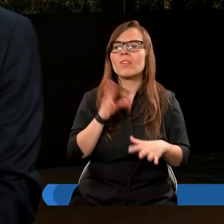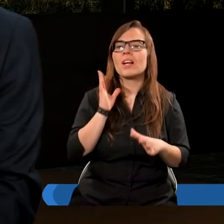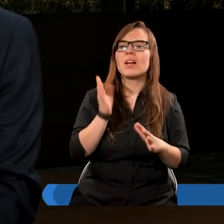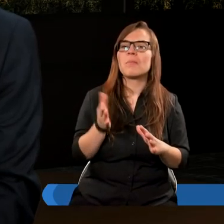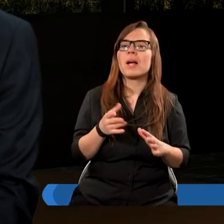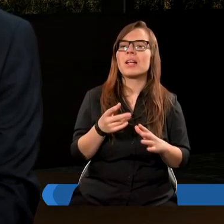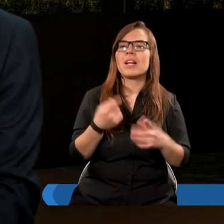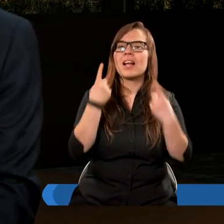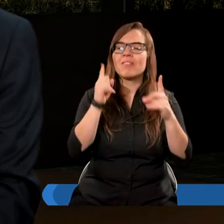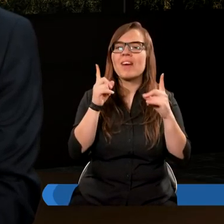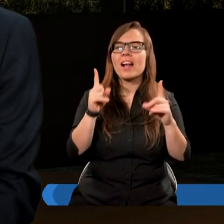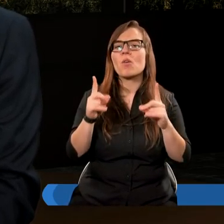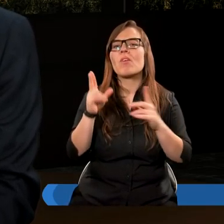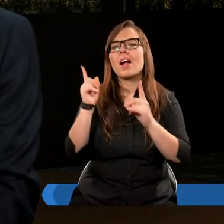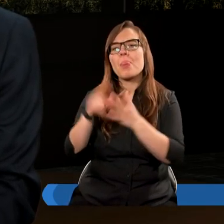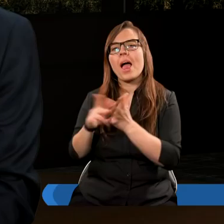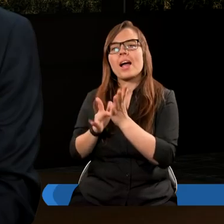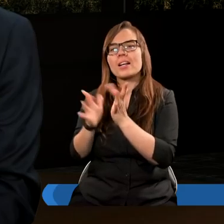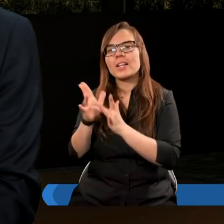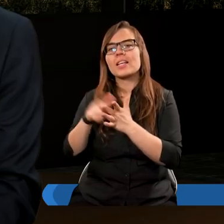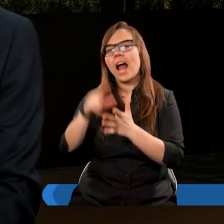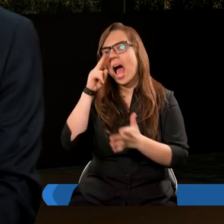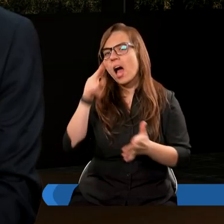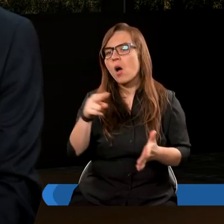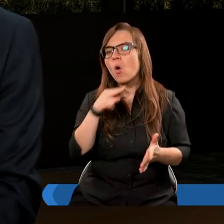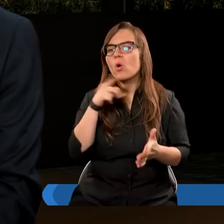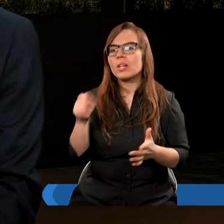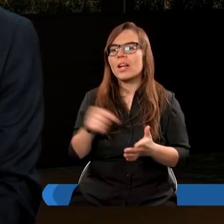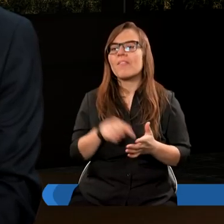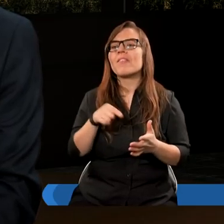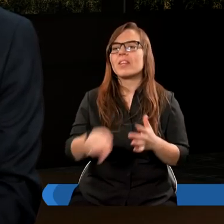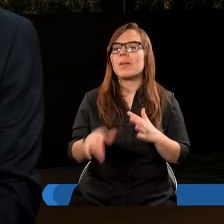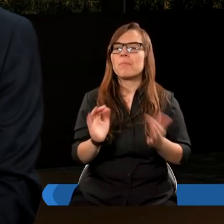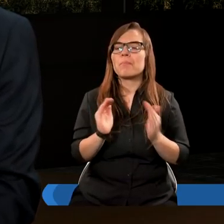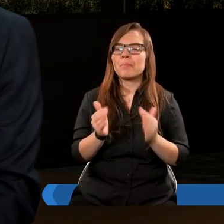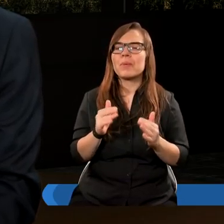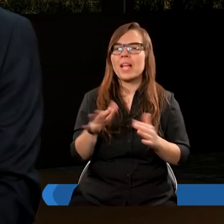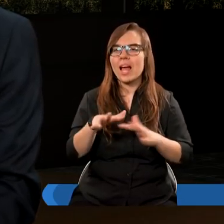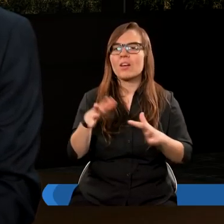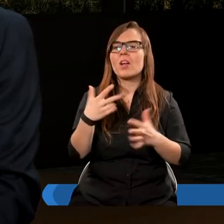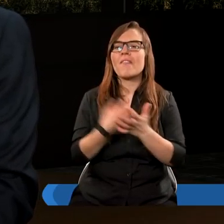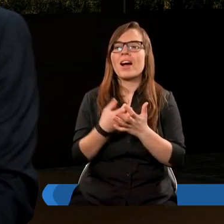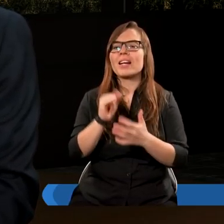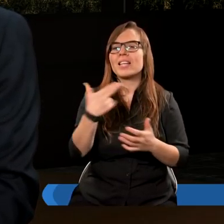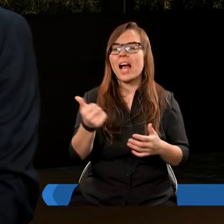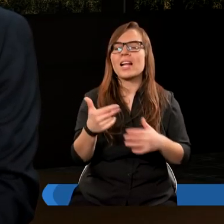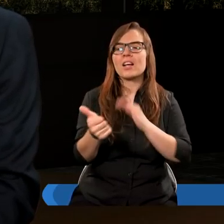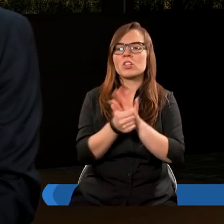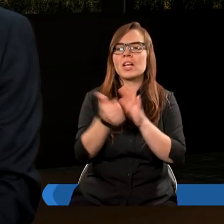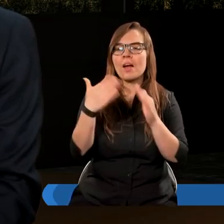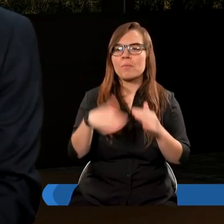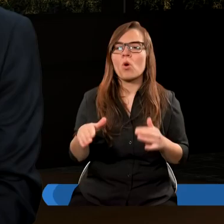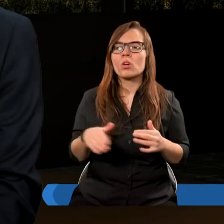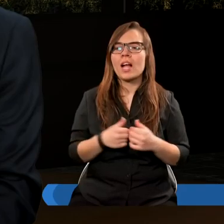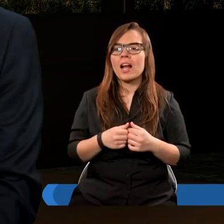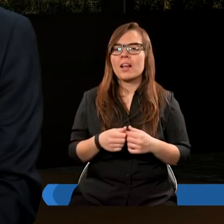zwracał uwagę na Jezusa, będzie zwracał uwagę na Ojca, ale właśnie w tym miejscu, Ewangelii Jana, 16 rozdziale, gdzie Pan Jezus się odzywa,